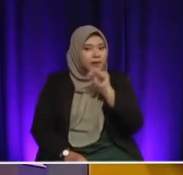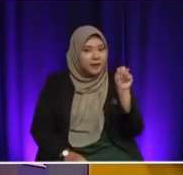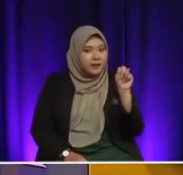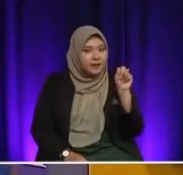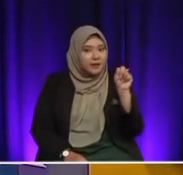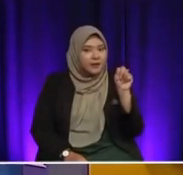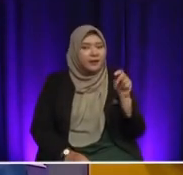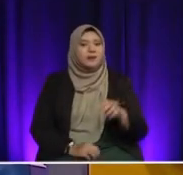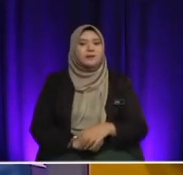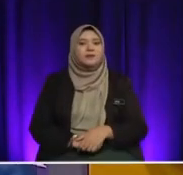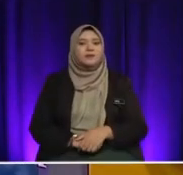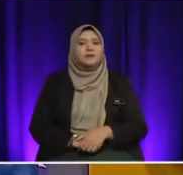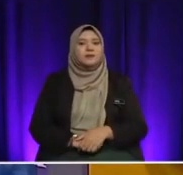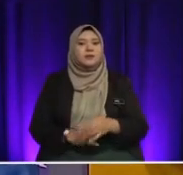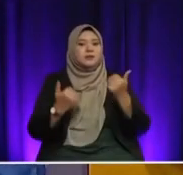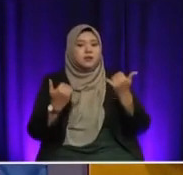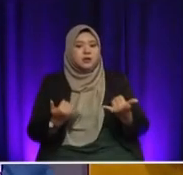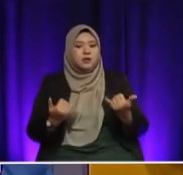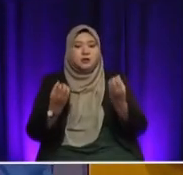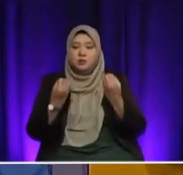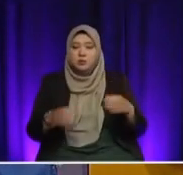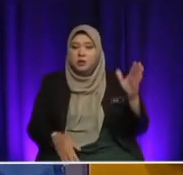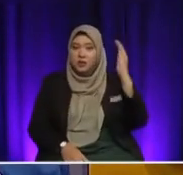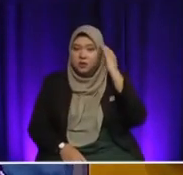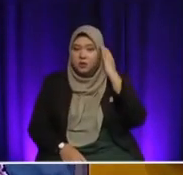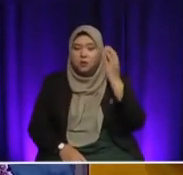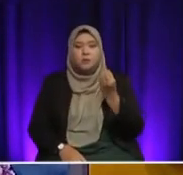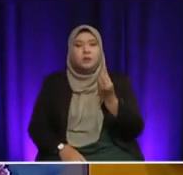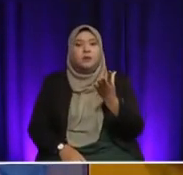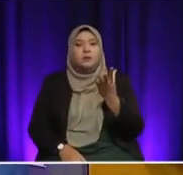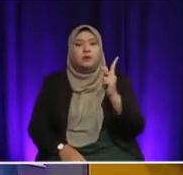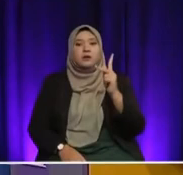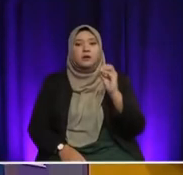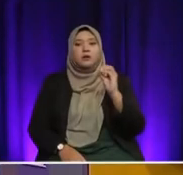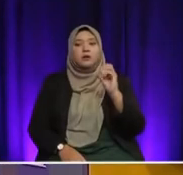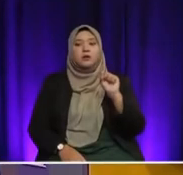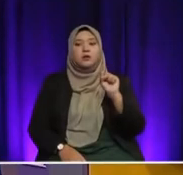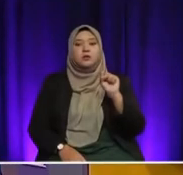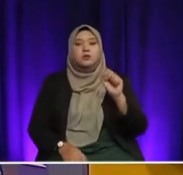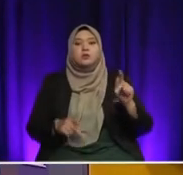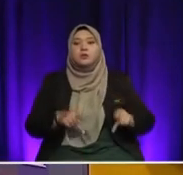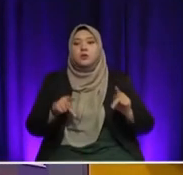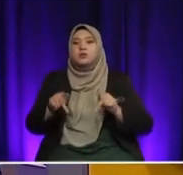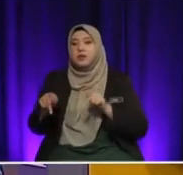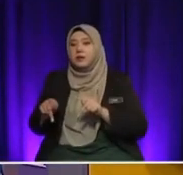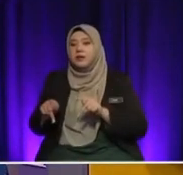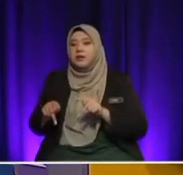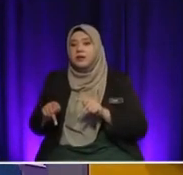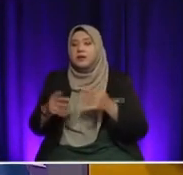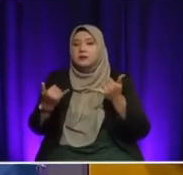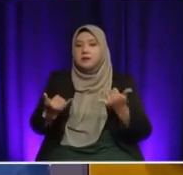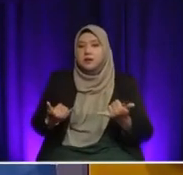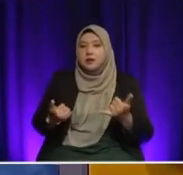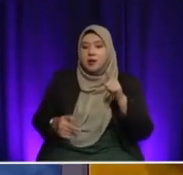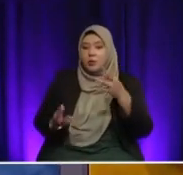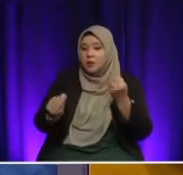kan? Mesti kita nak tahu harga jualan. Dalam menjual pula kita mesti nak untung. Jadi kita mestilah letak berapa